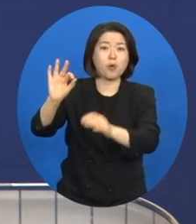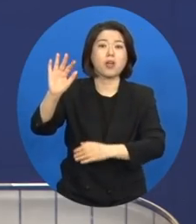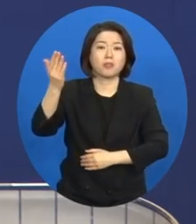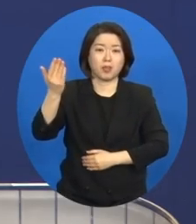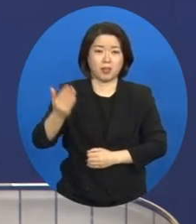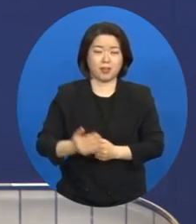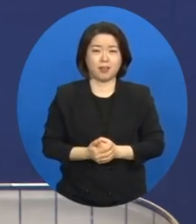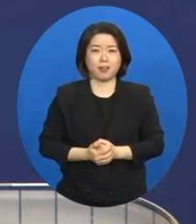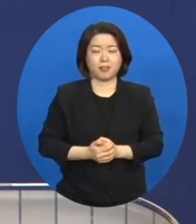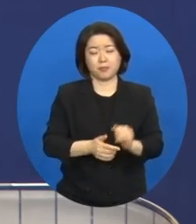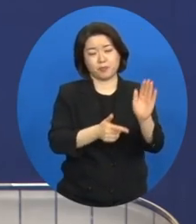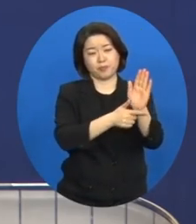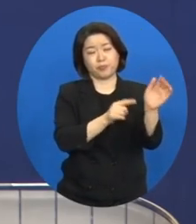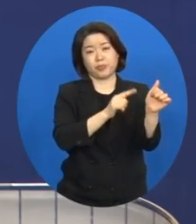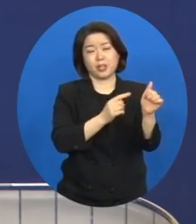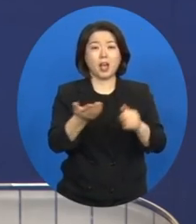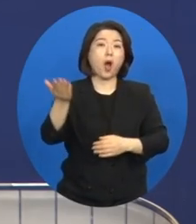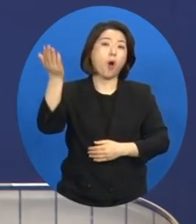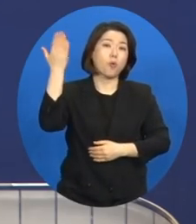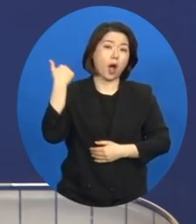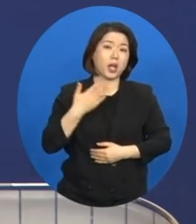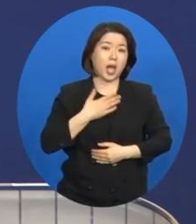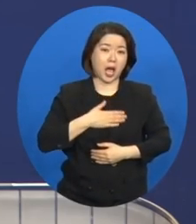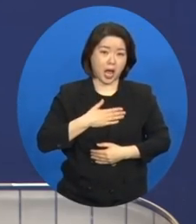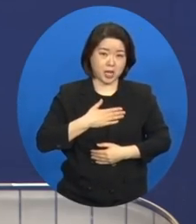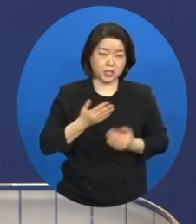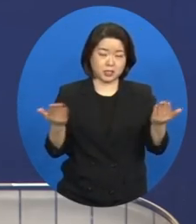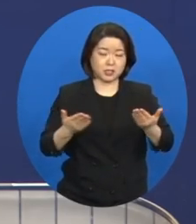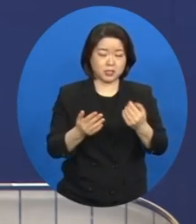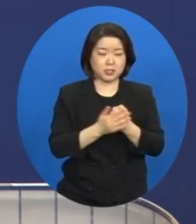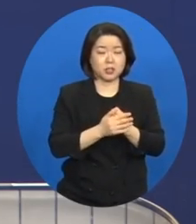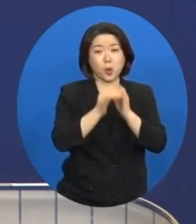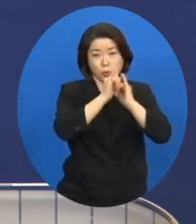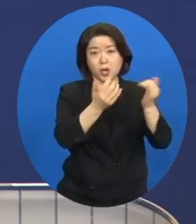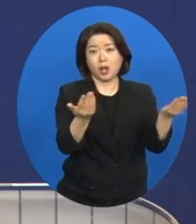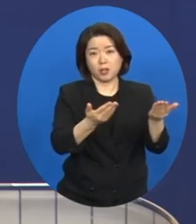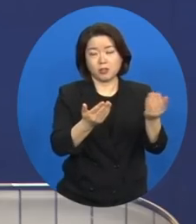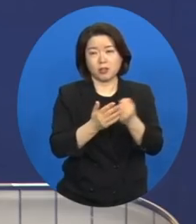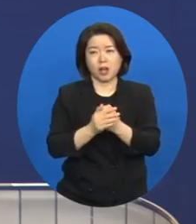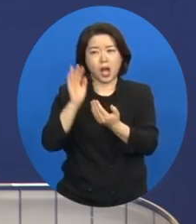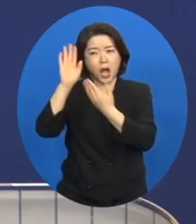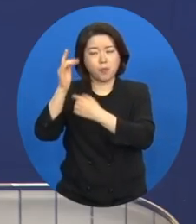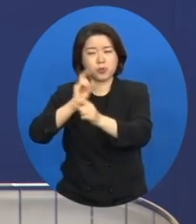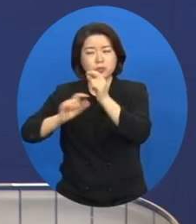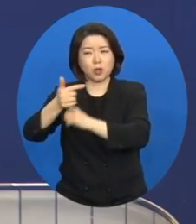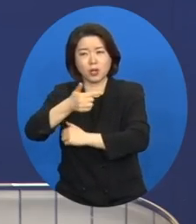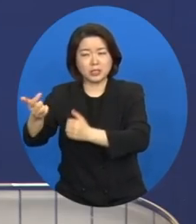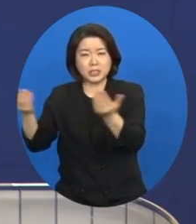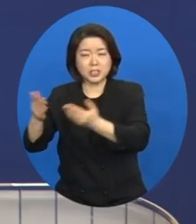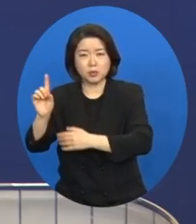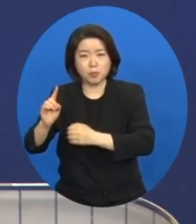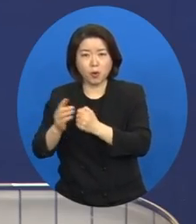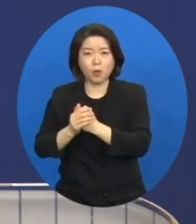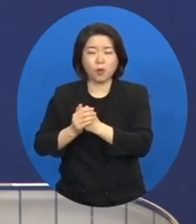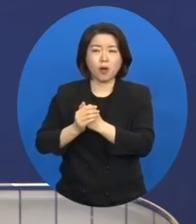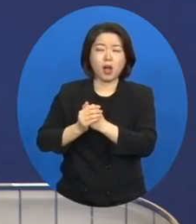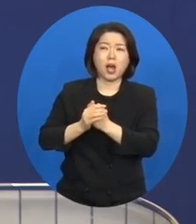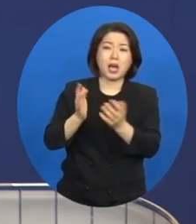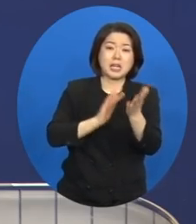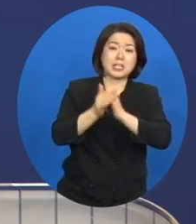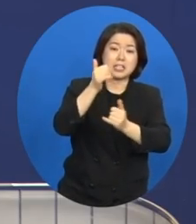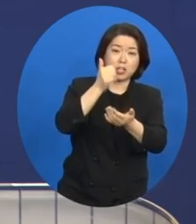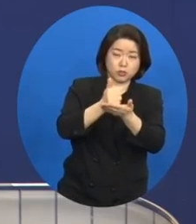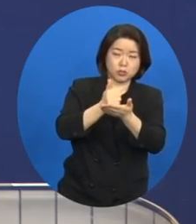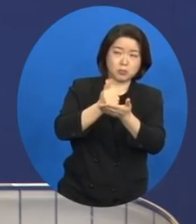것이다. 나다나엘의 과거를 아는 것은 위대한 일이었다면 더 큰 일은 무엇이냐면 바로 예수님이 하늘로 가는 유일한